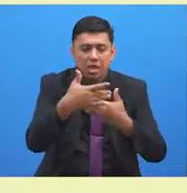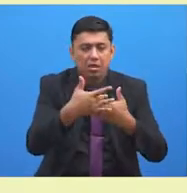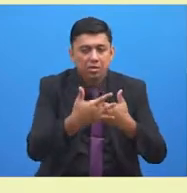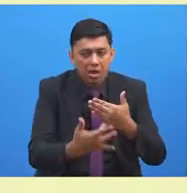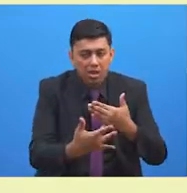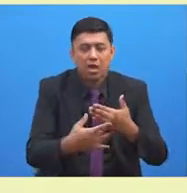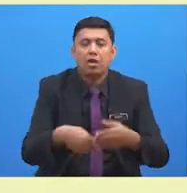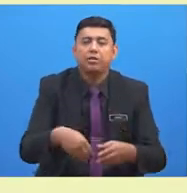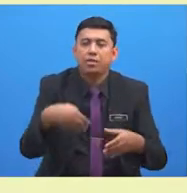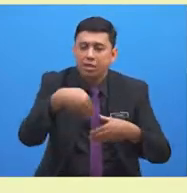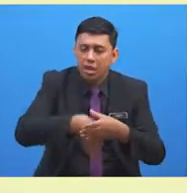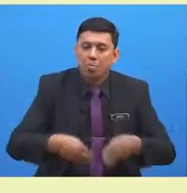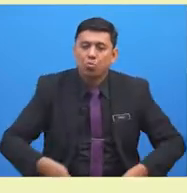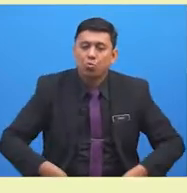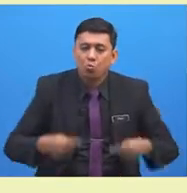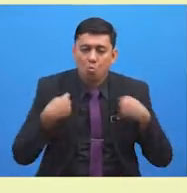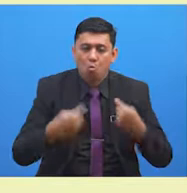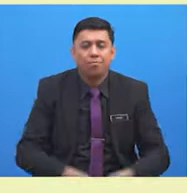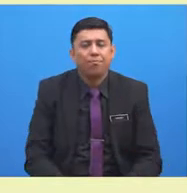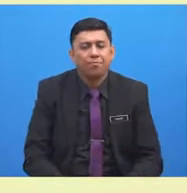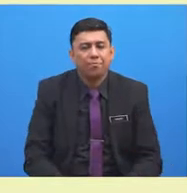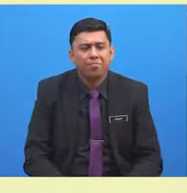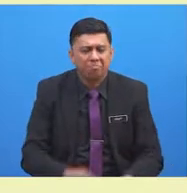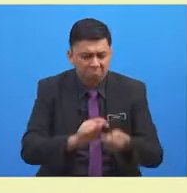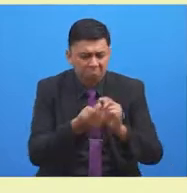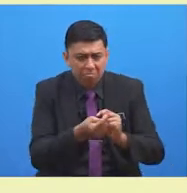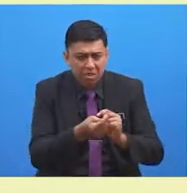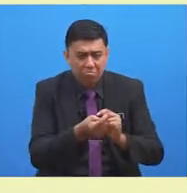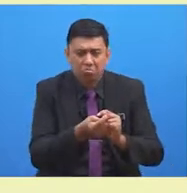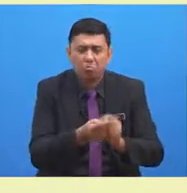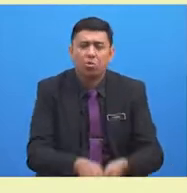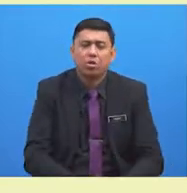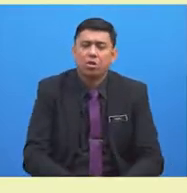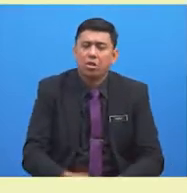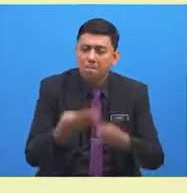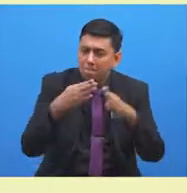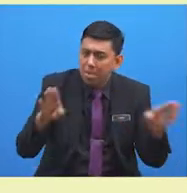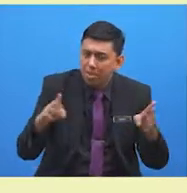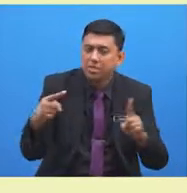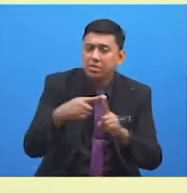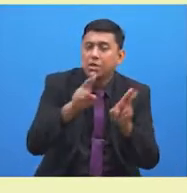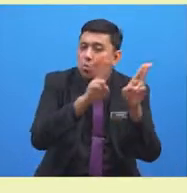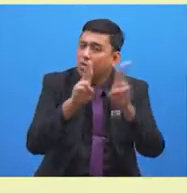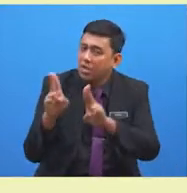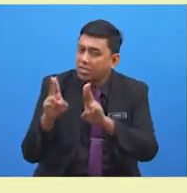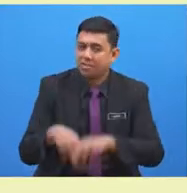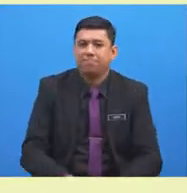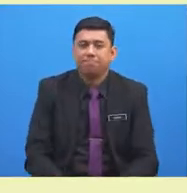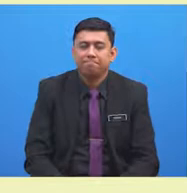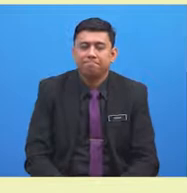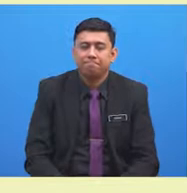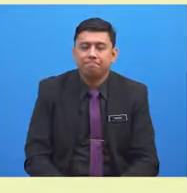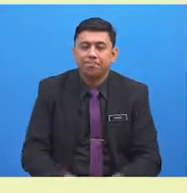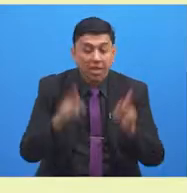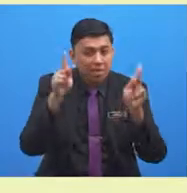dalam tubuh dan pertukaran karbon dioksida dari sel-sel darah dalam tubuh bebas ke udara.